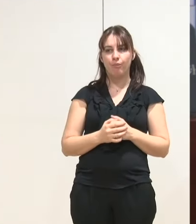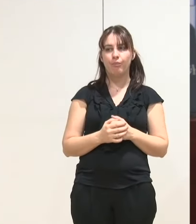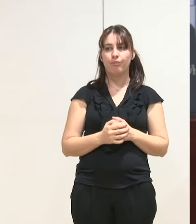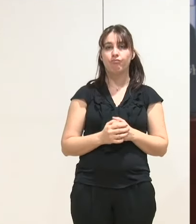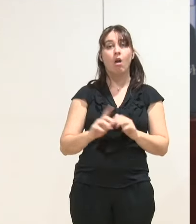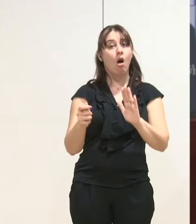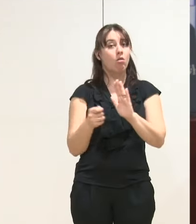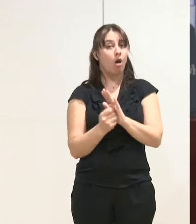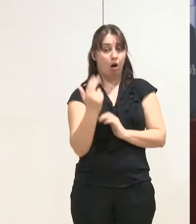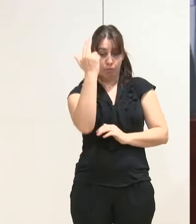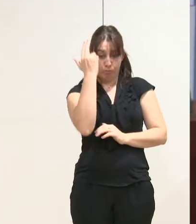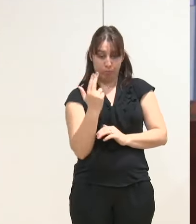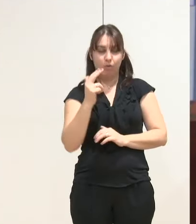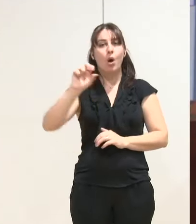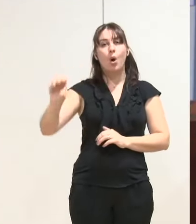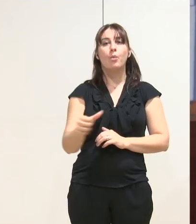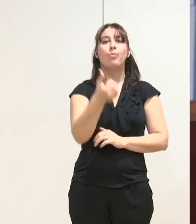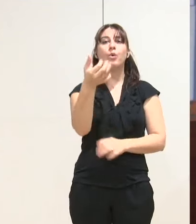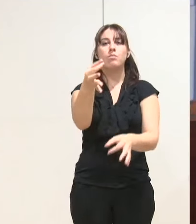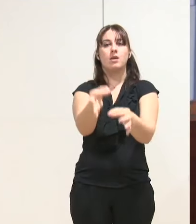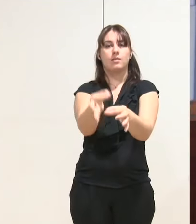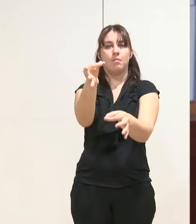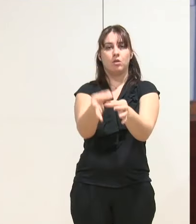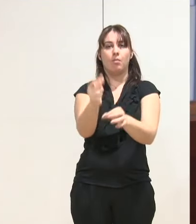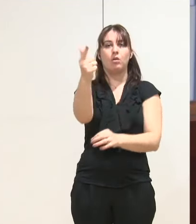effet au 1er septembre